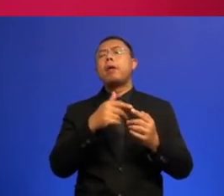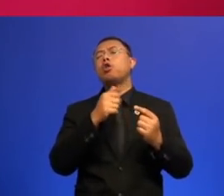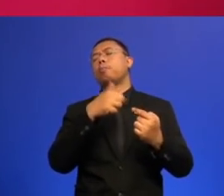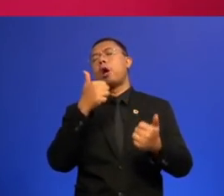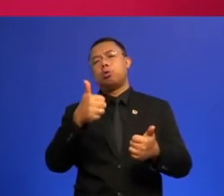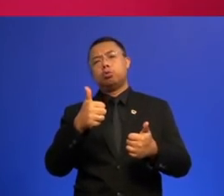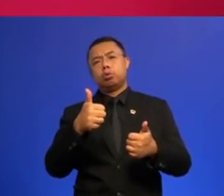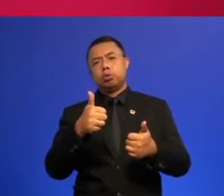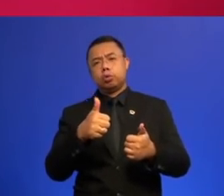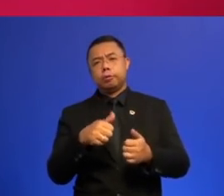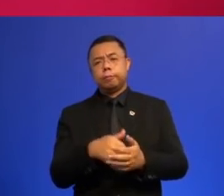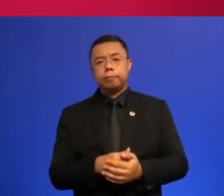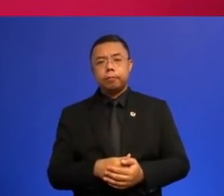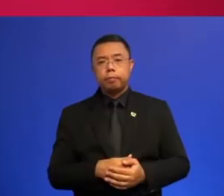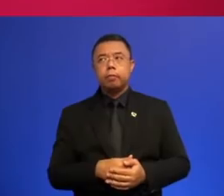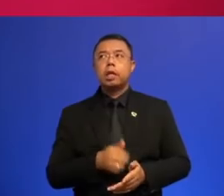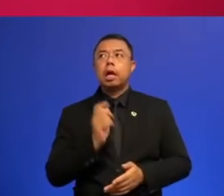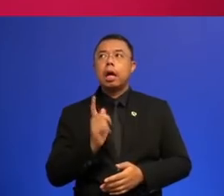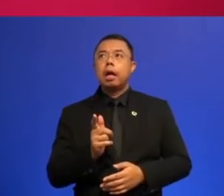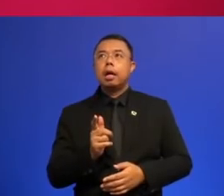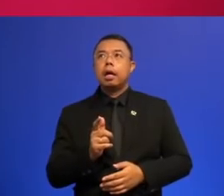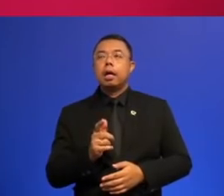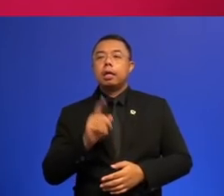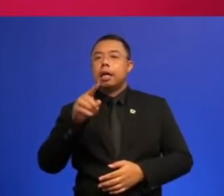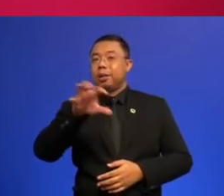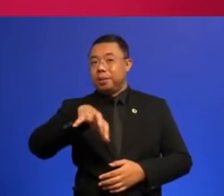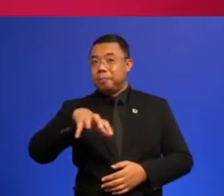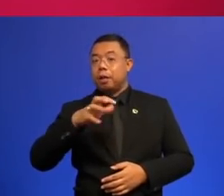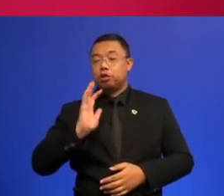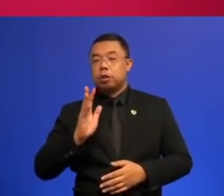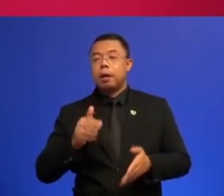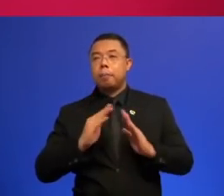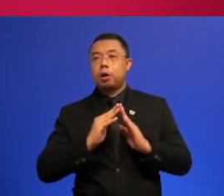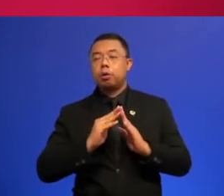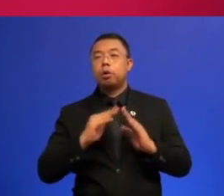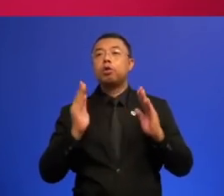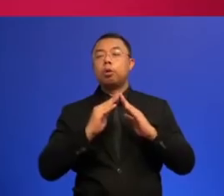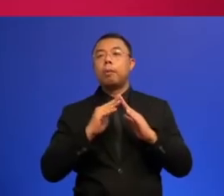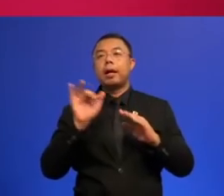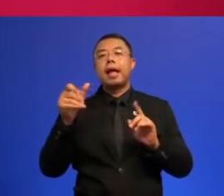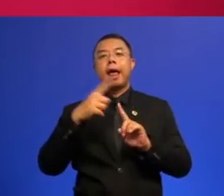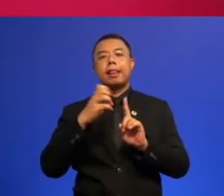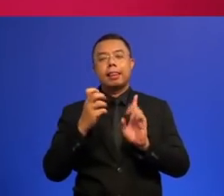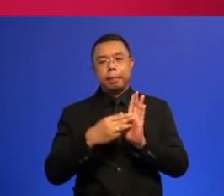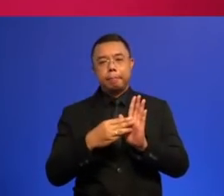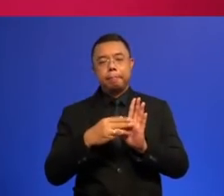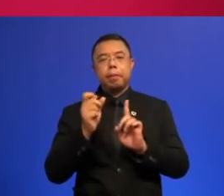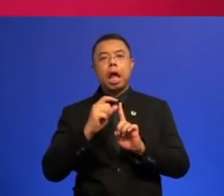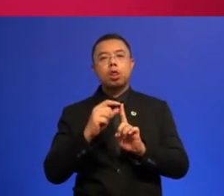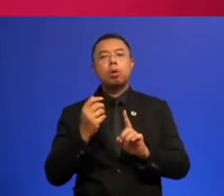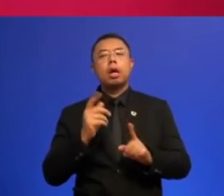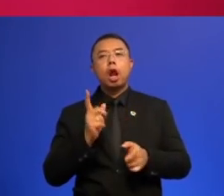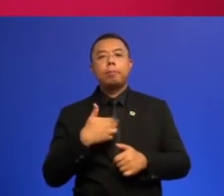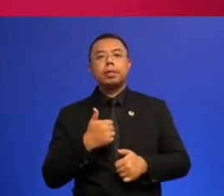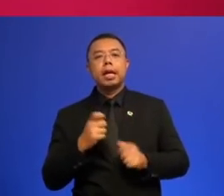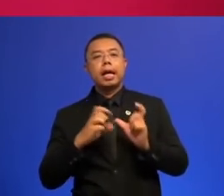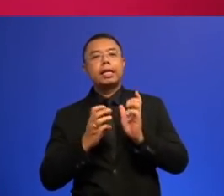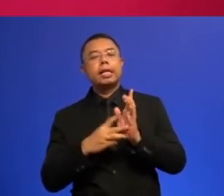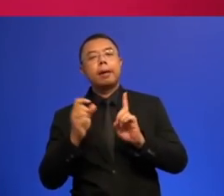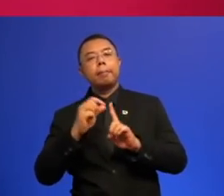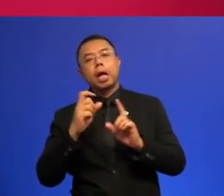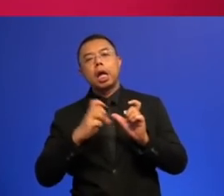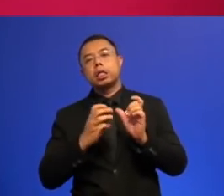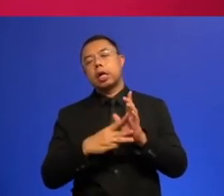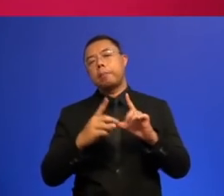Ya. Ada di satu tempat saya juga sedang membangun rumah yatim piatu. Dan saya bilang kalau bisa SMP SMA saja,